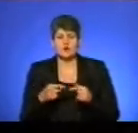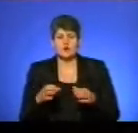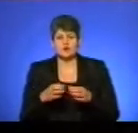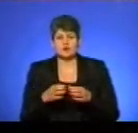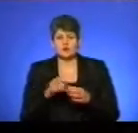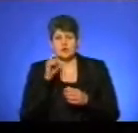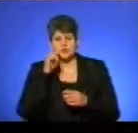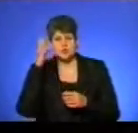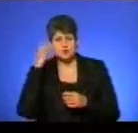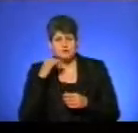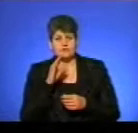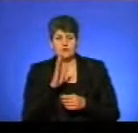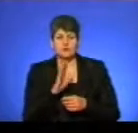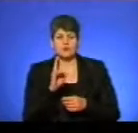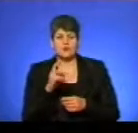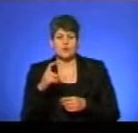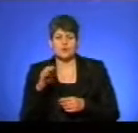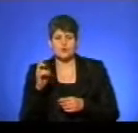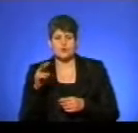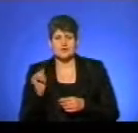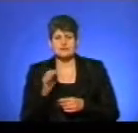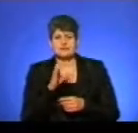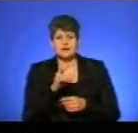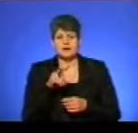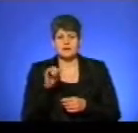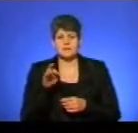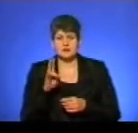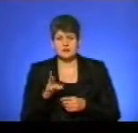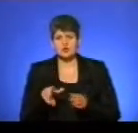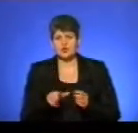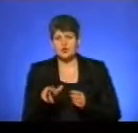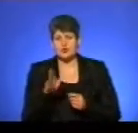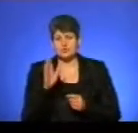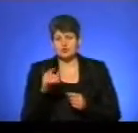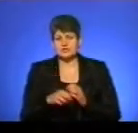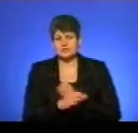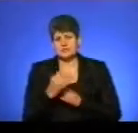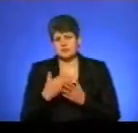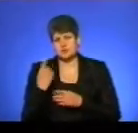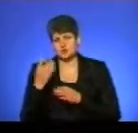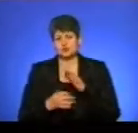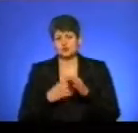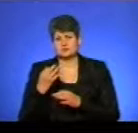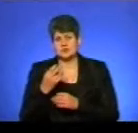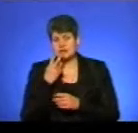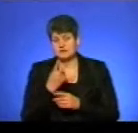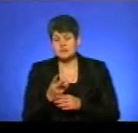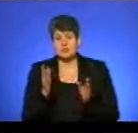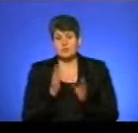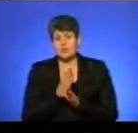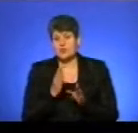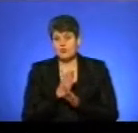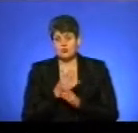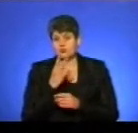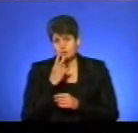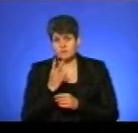українського козацтва Володимир Хохолик і Сергій Ліп'янін. Дорога на схід триватиме щонайменше добу. Зважаючи на погоду, ми